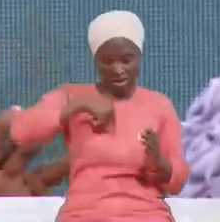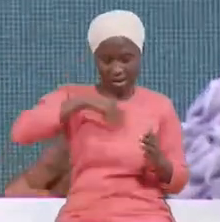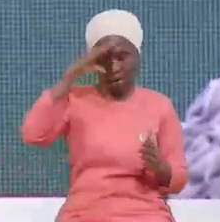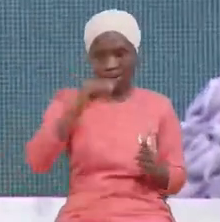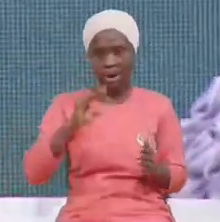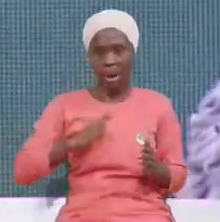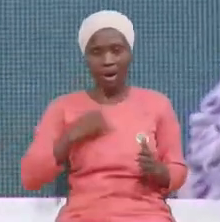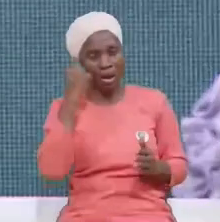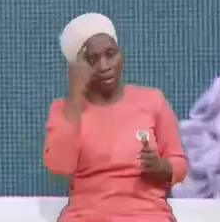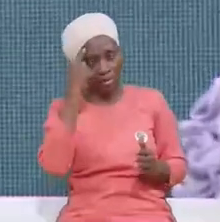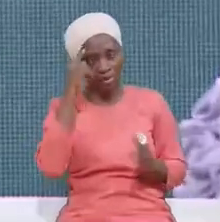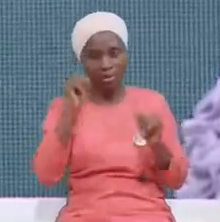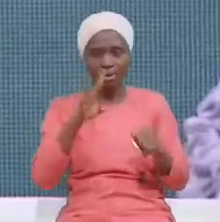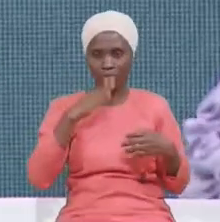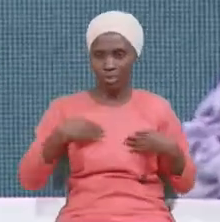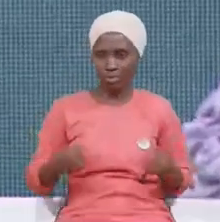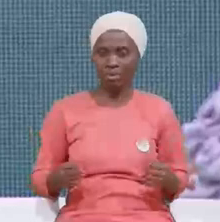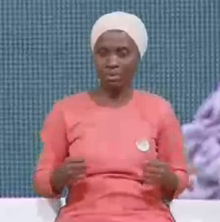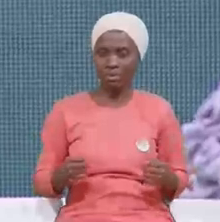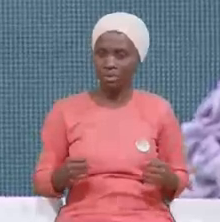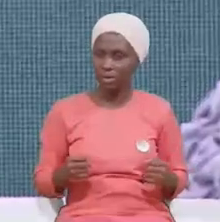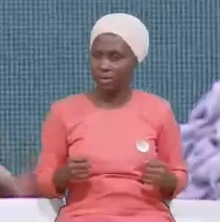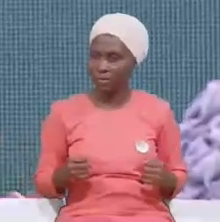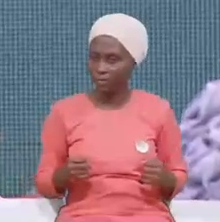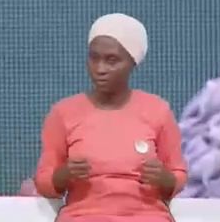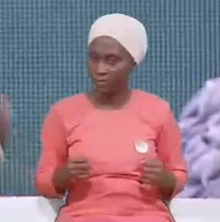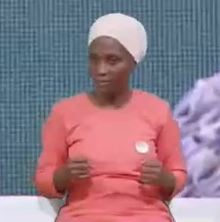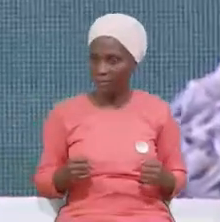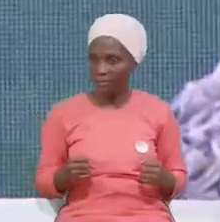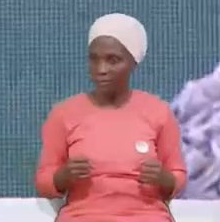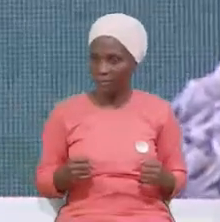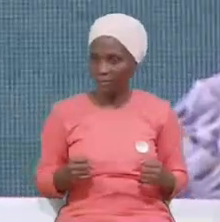Dans notre homme intérieur, notre modèle de pensée peut être guéri.